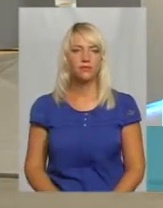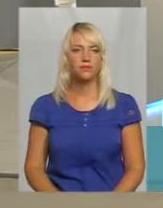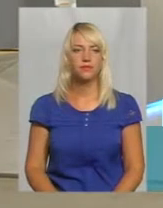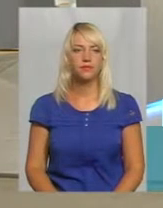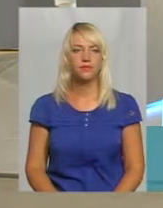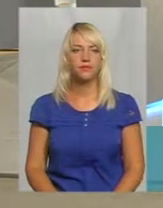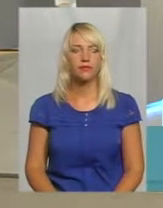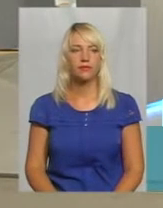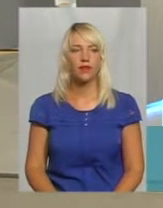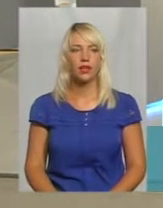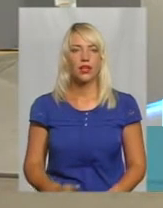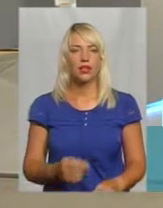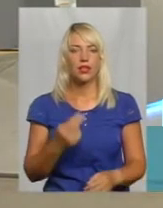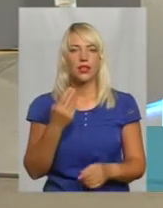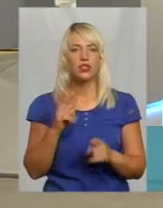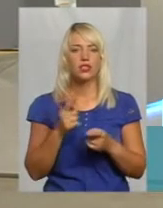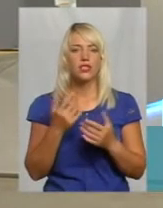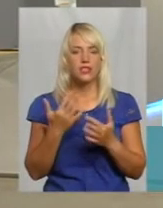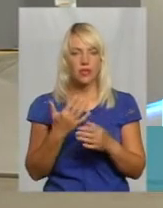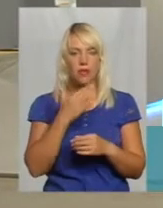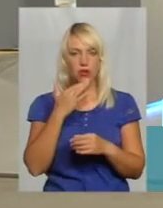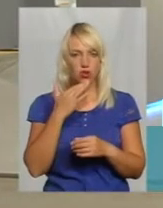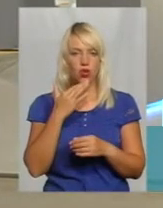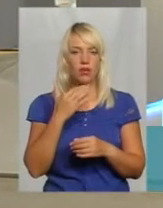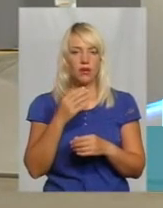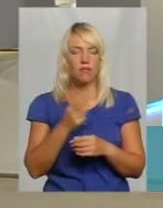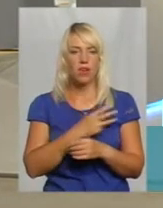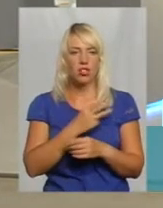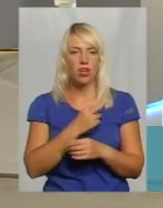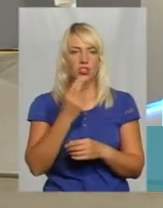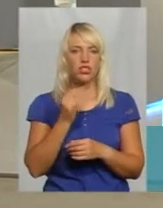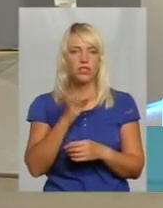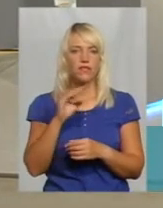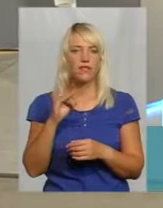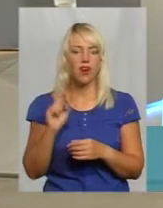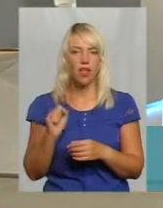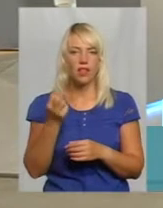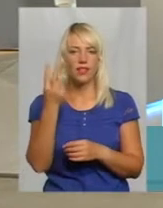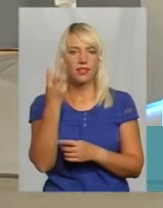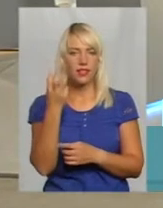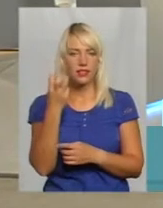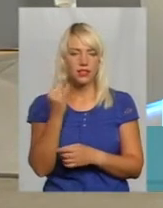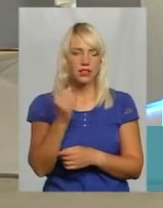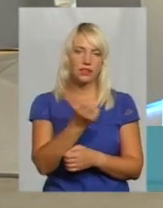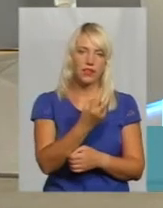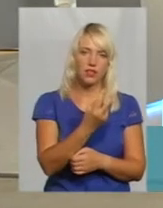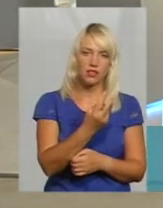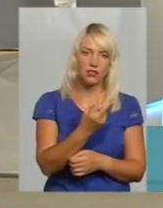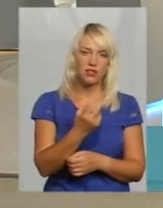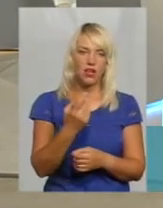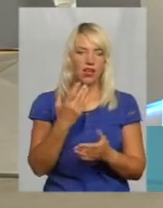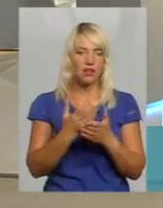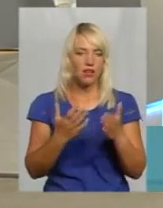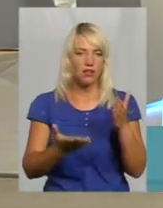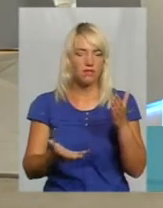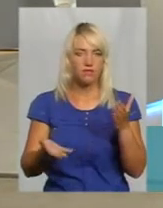це стільки бажаючих? Чи ні, це така потреба? Бо ми просто чули цифру 300 і 12 – дуже великий